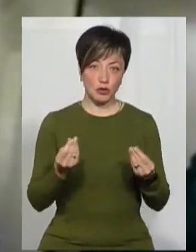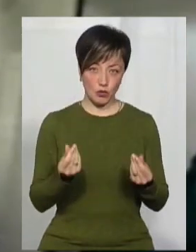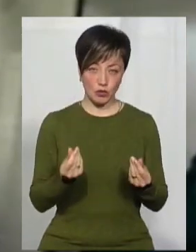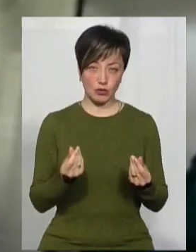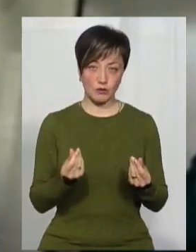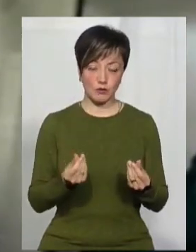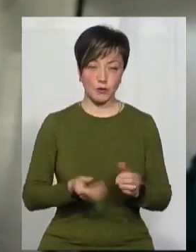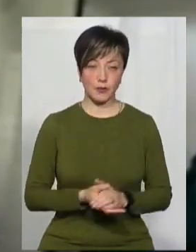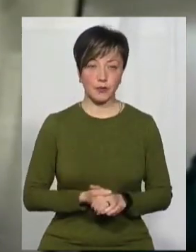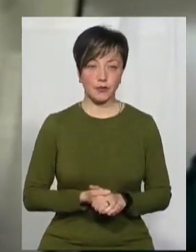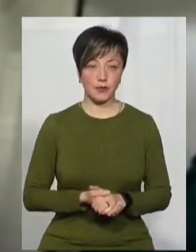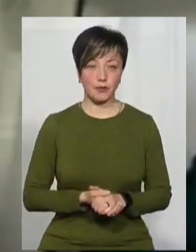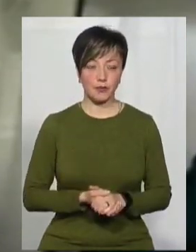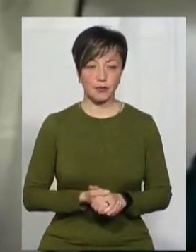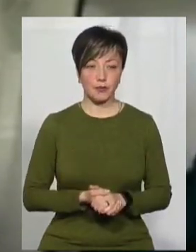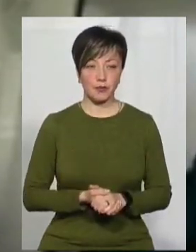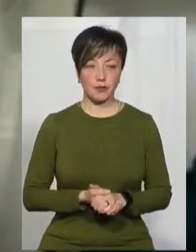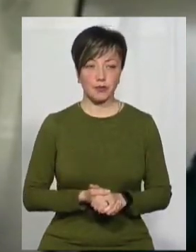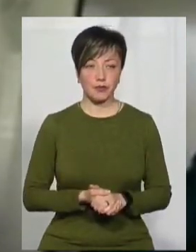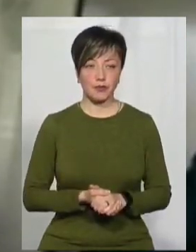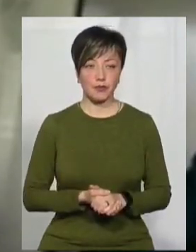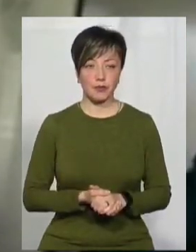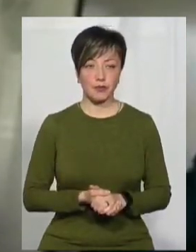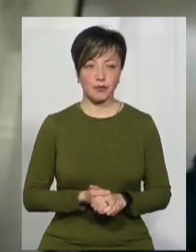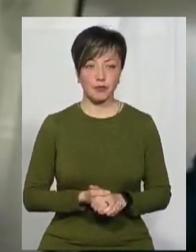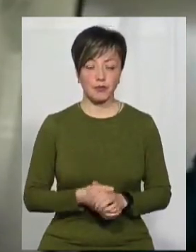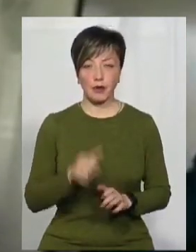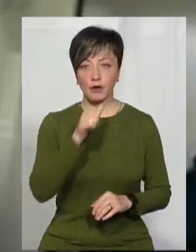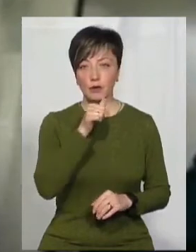рівень. Наприклад, в минулому році, якщо